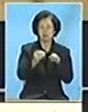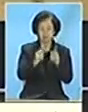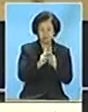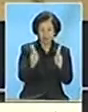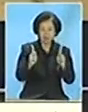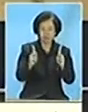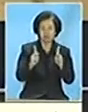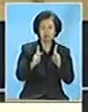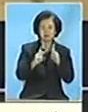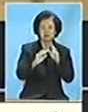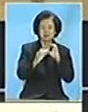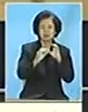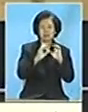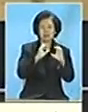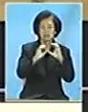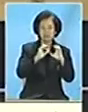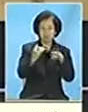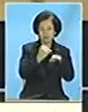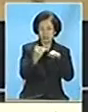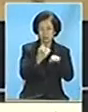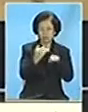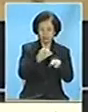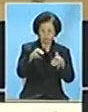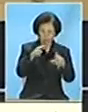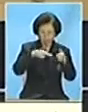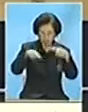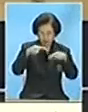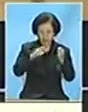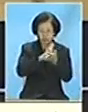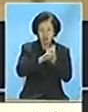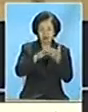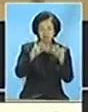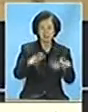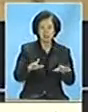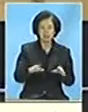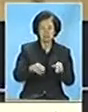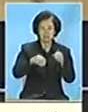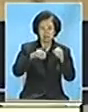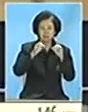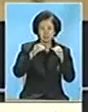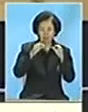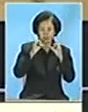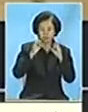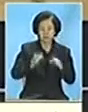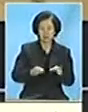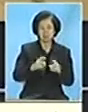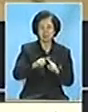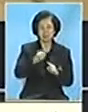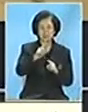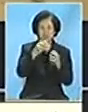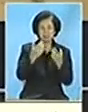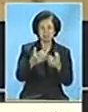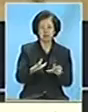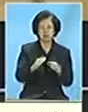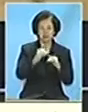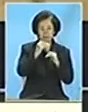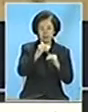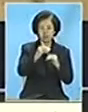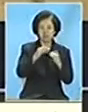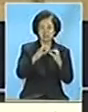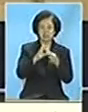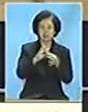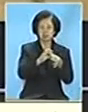นะคะตามที่ที่ประชุมวุฒิสภาได้ลงมติในวาระที่1รับร่างพระราชบัญญัติกำหนดภาระในอสังหาริมทรัพย์เพื่อกิ